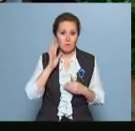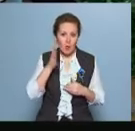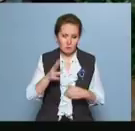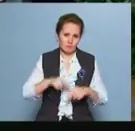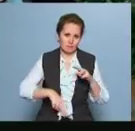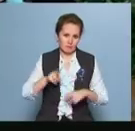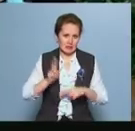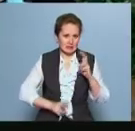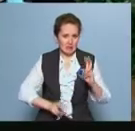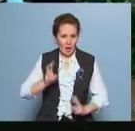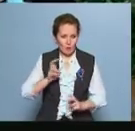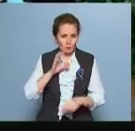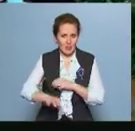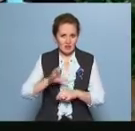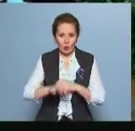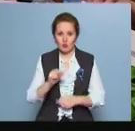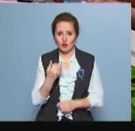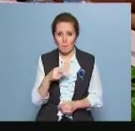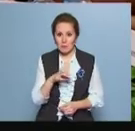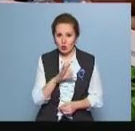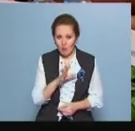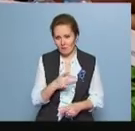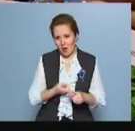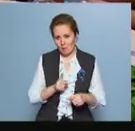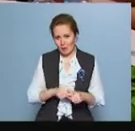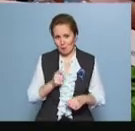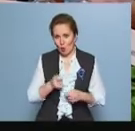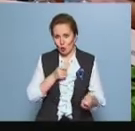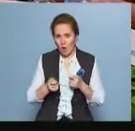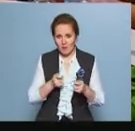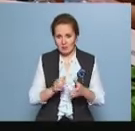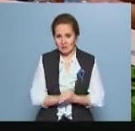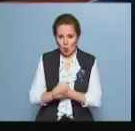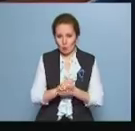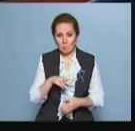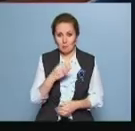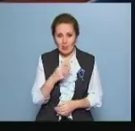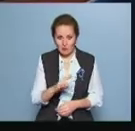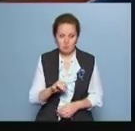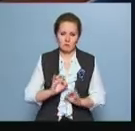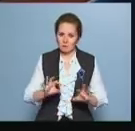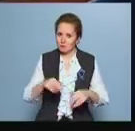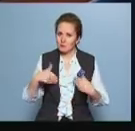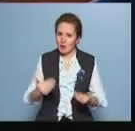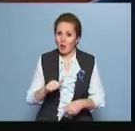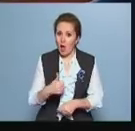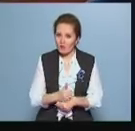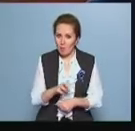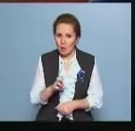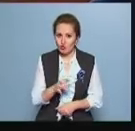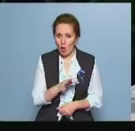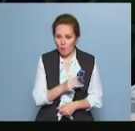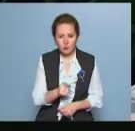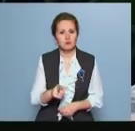завод по производству чипсов. Об этом руководители «Мира» рассказали Александру Бричалову. Глава региона посоветовал нацелить усилия не только